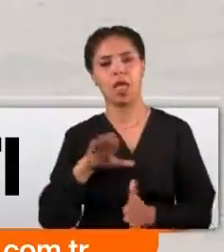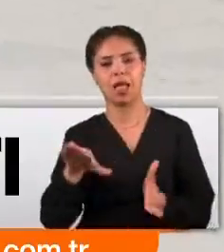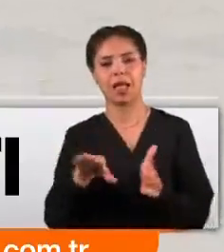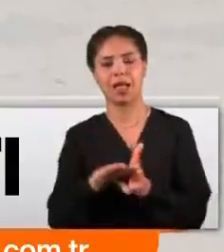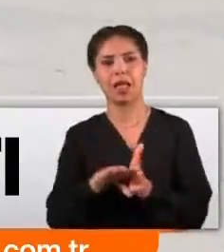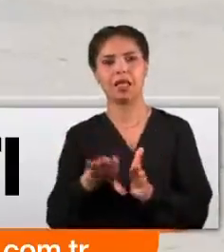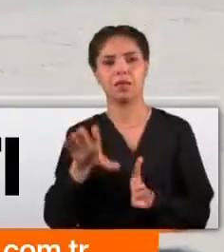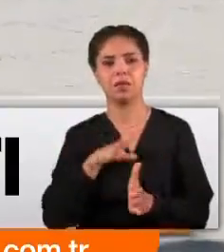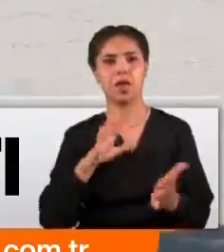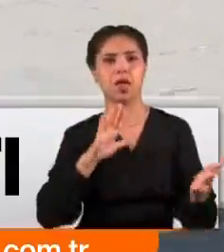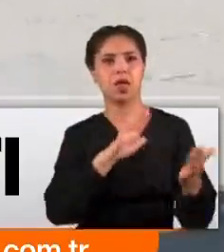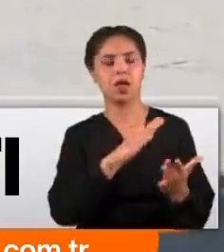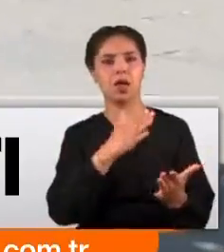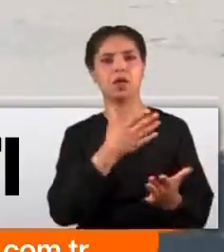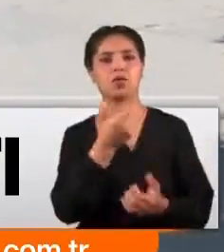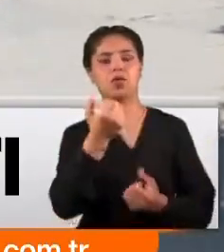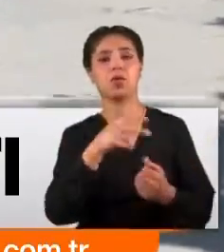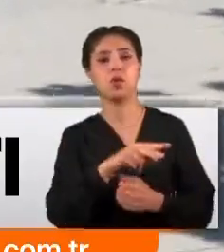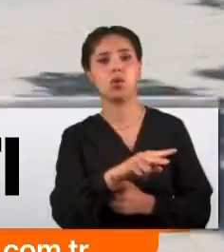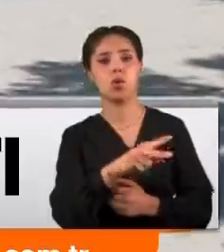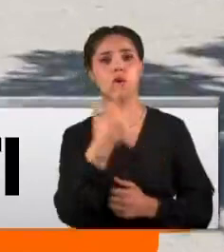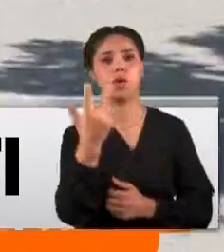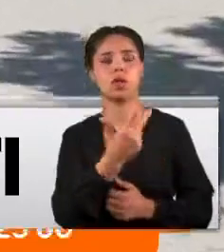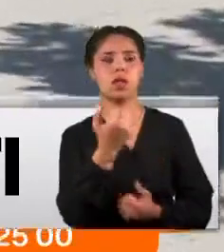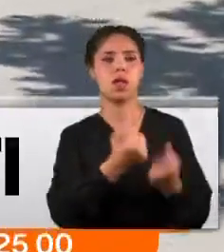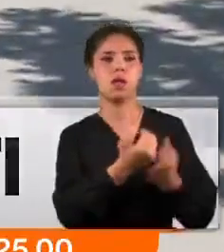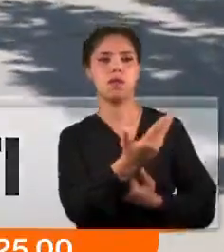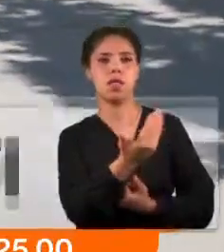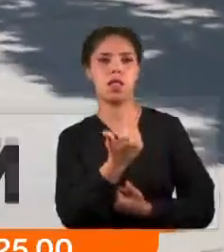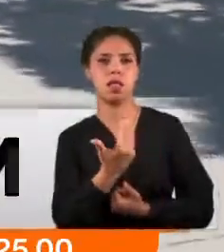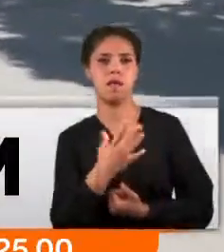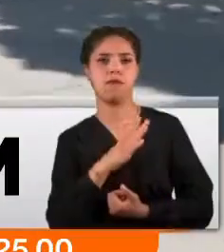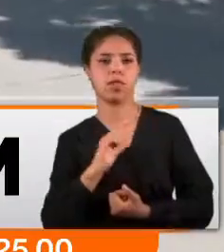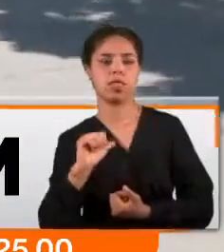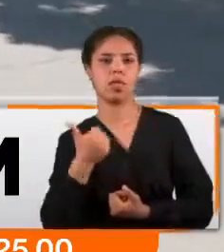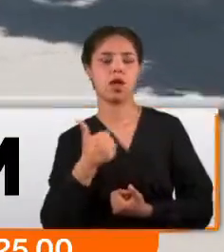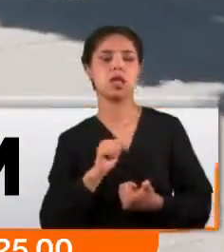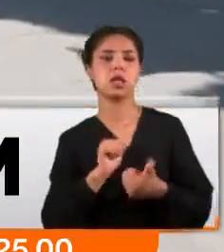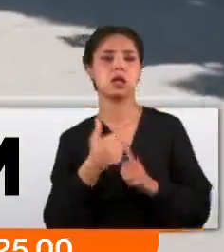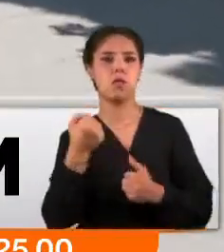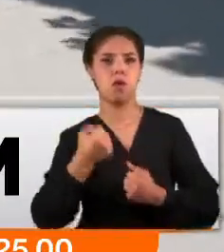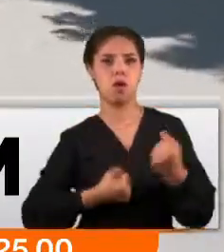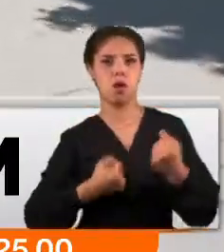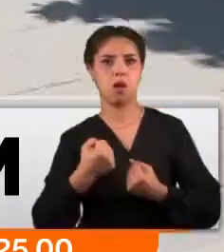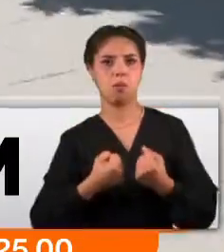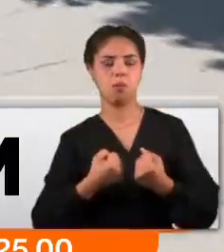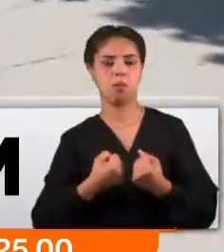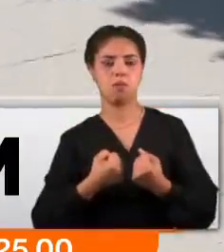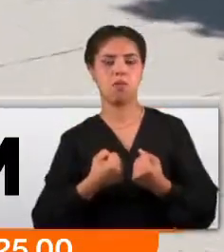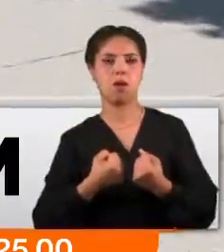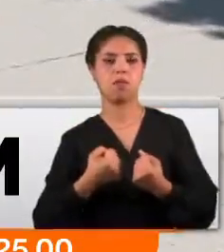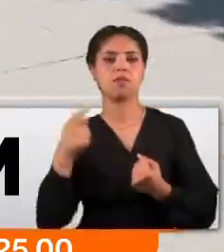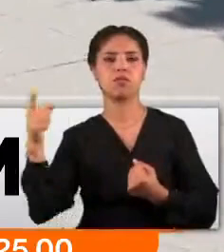kaldırımdaydı ancak karşı yoldan iddiaya göre hızlı bir şekilde gelen lüks bir spor araba tam burada